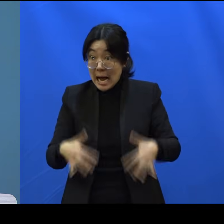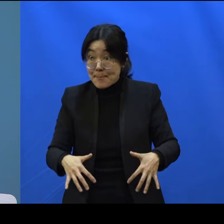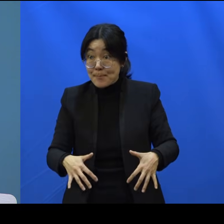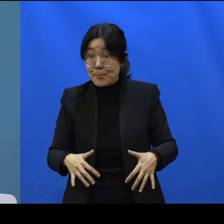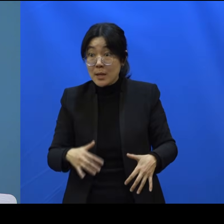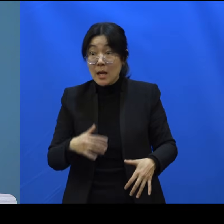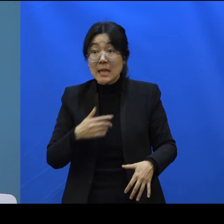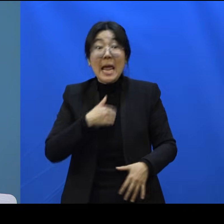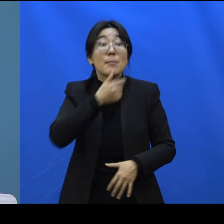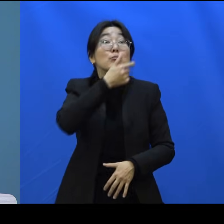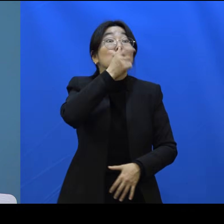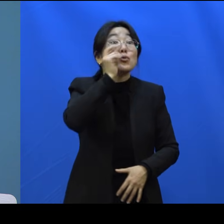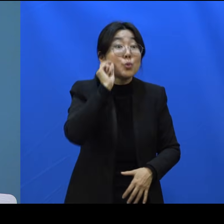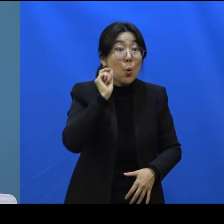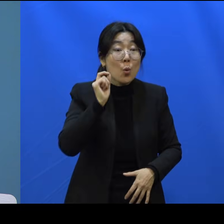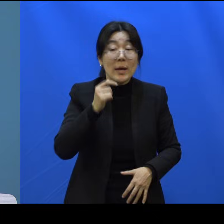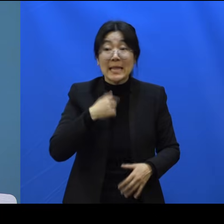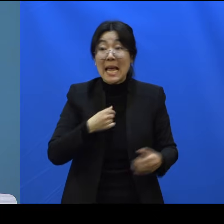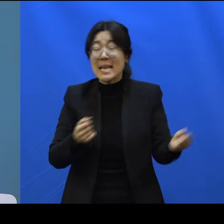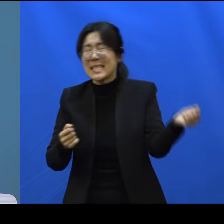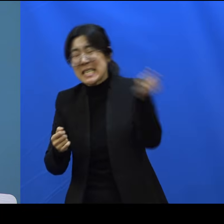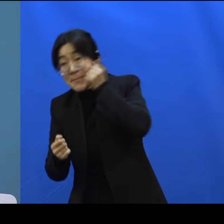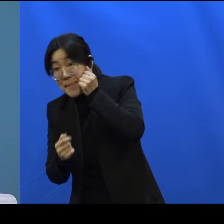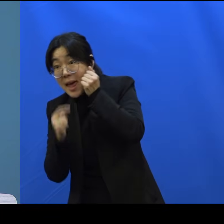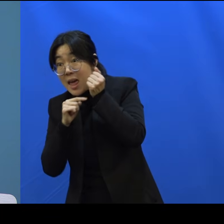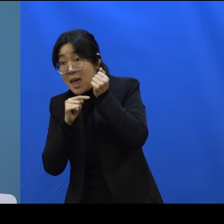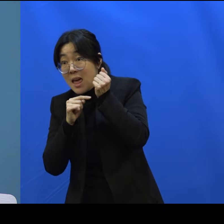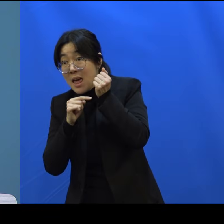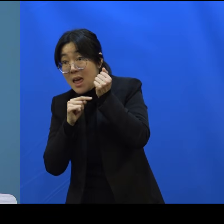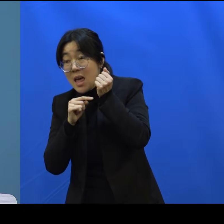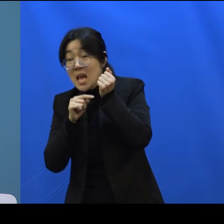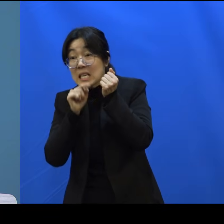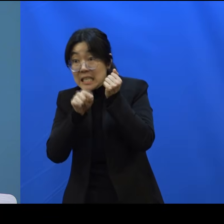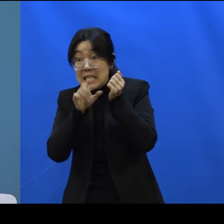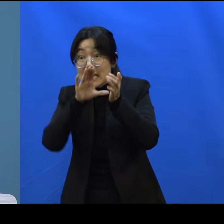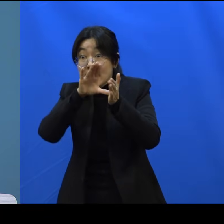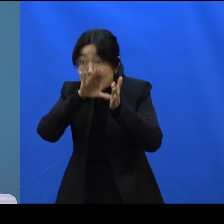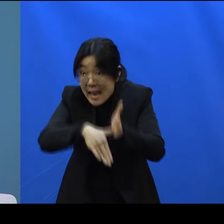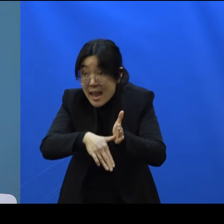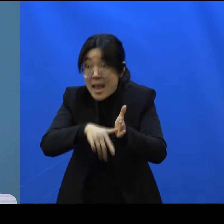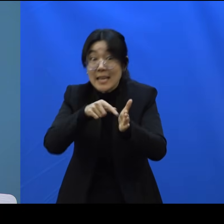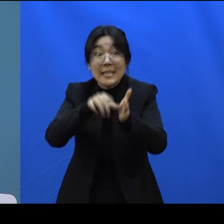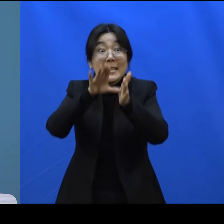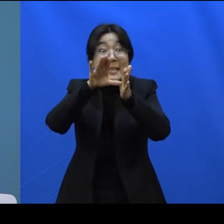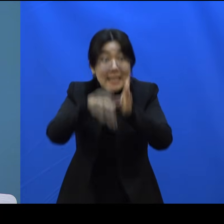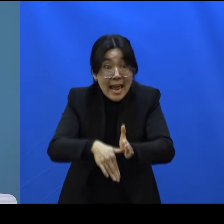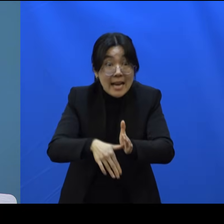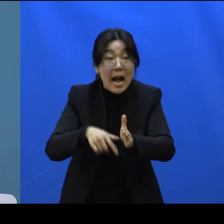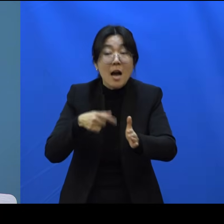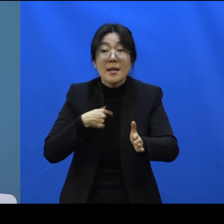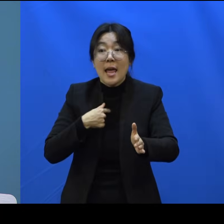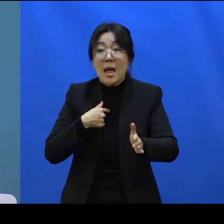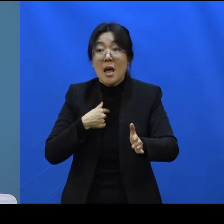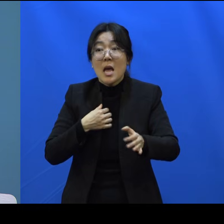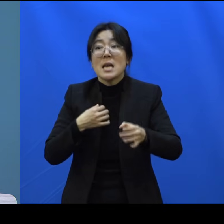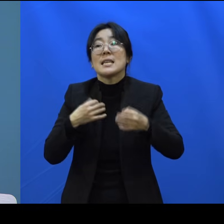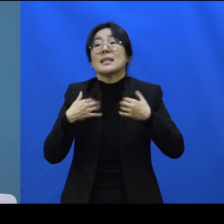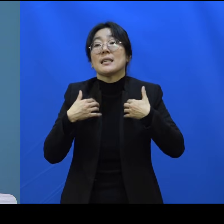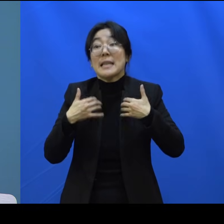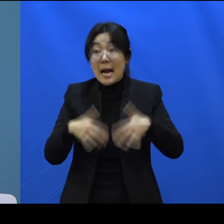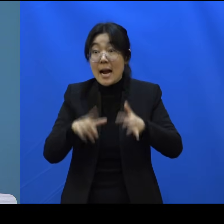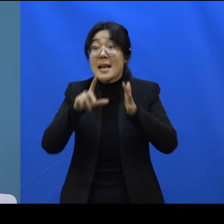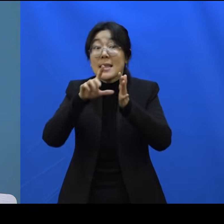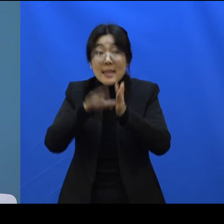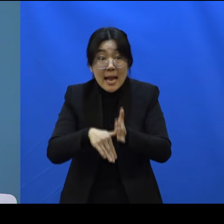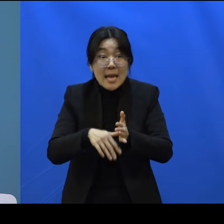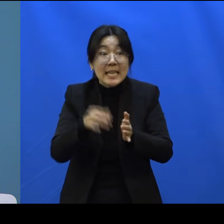연약함이 드러날 때가 있어요. 여러분 뭐 하다가 실패했잖아요. 그때가 연약함이 드러날 때예요. 그걸 인정하는 거예요. 완전 받아들이는 거예요.